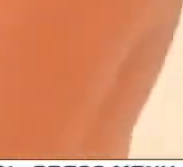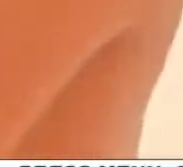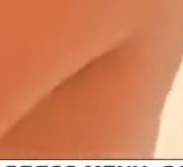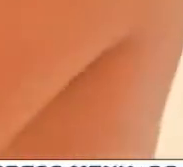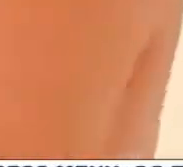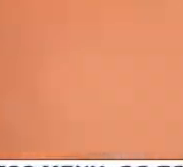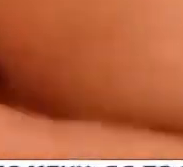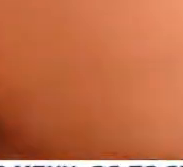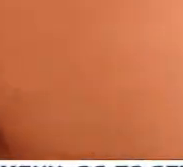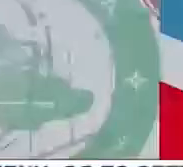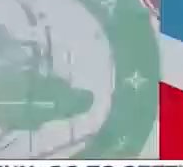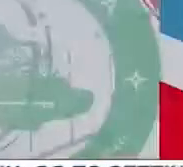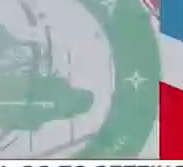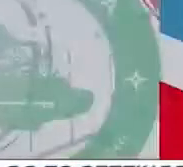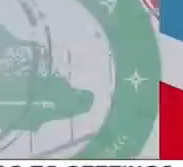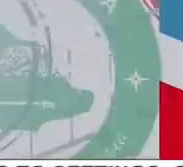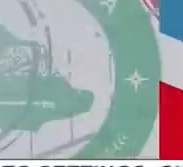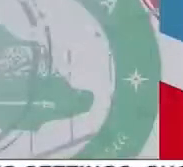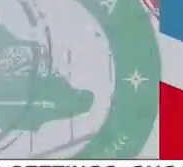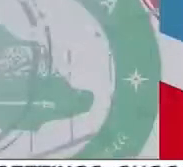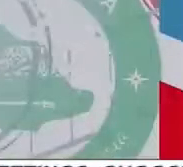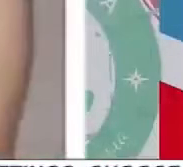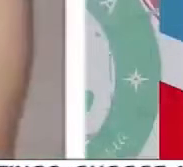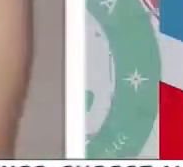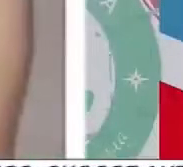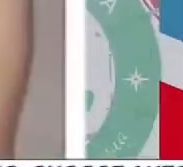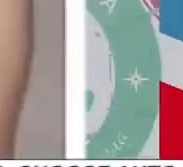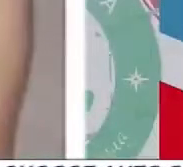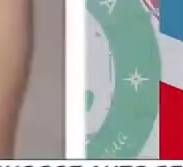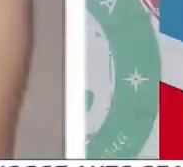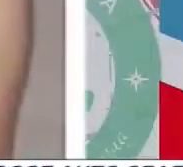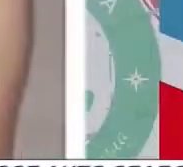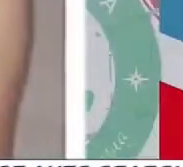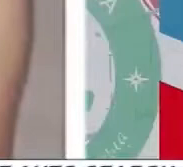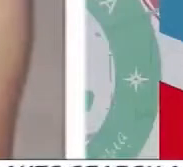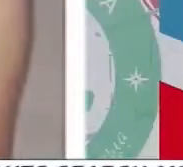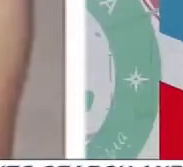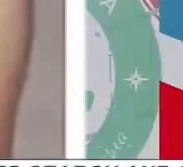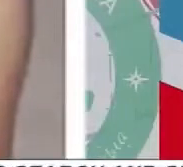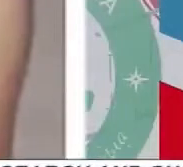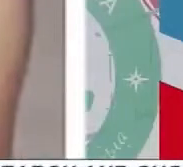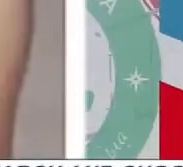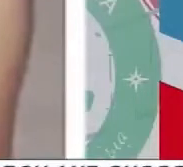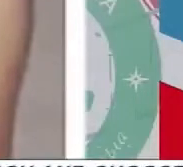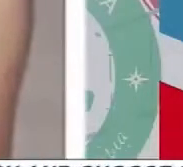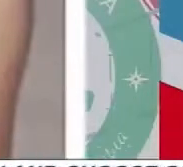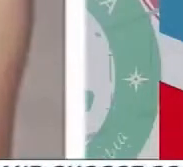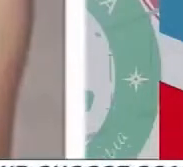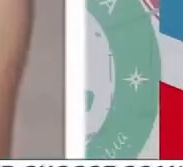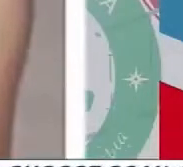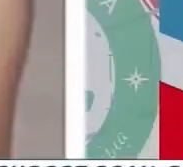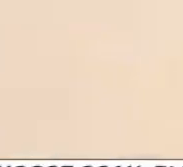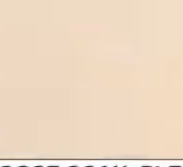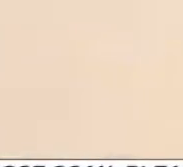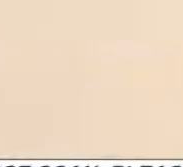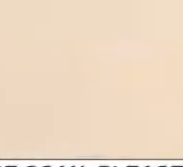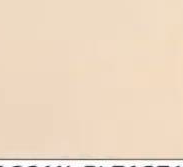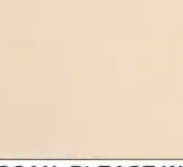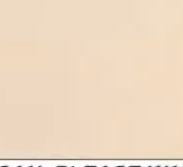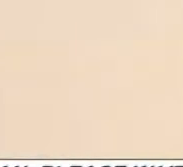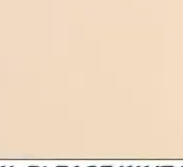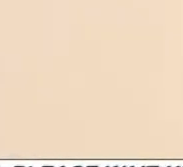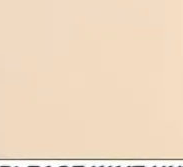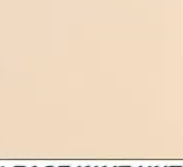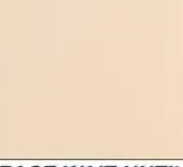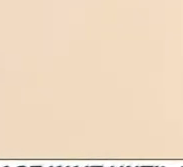at biglang nangayayat. Maging ang kanyang amo ay napansin din na mga kakaibang pagbabago sa kanyang katawan.